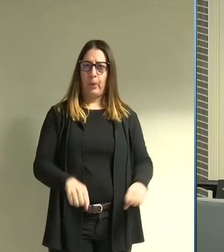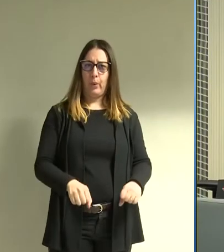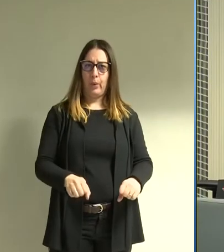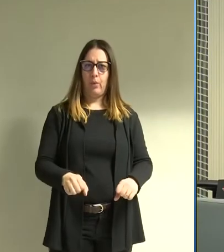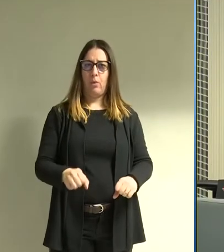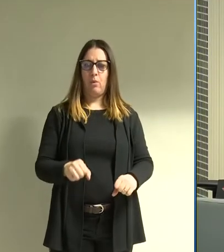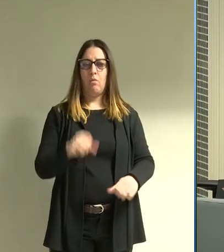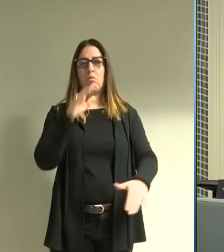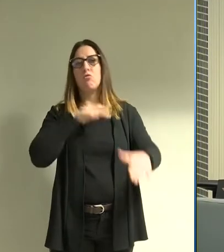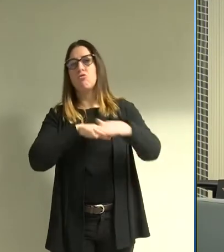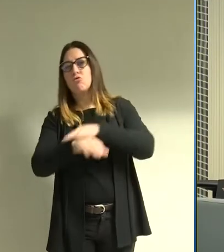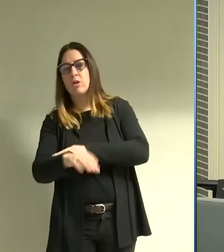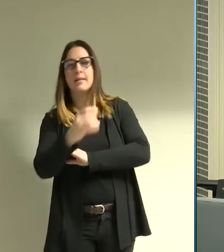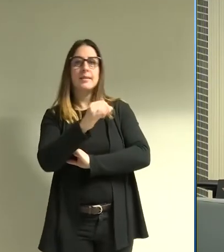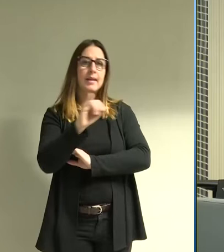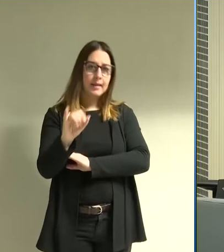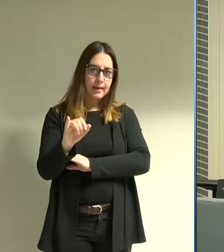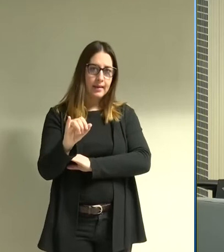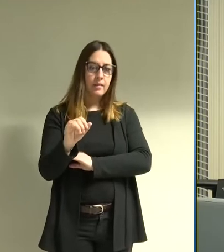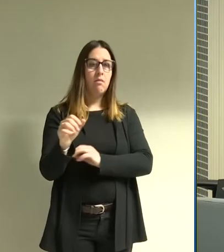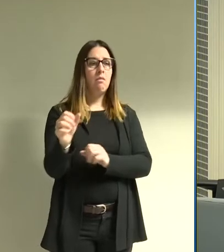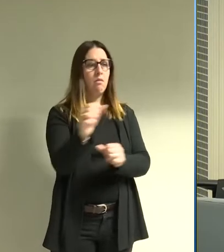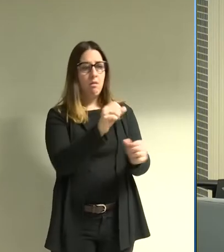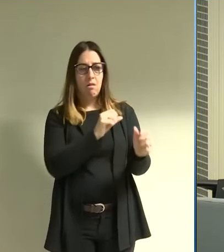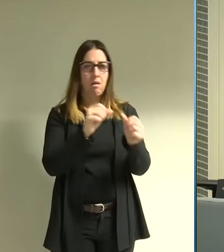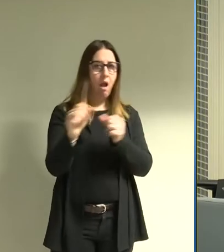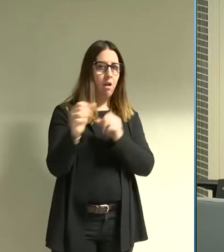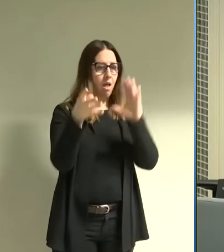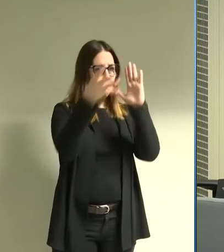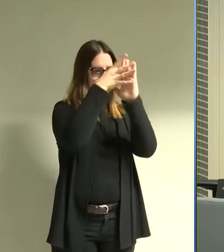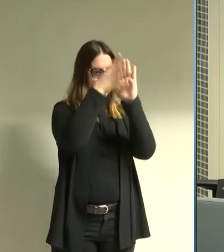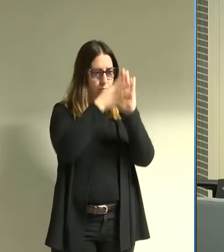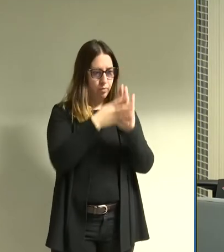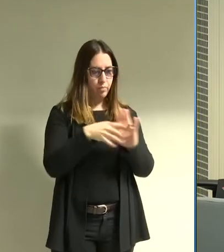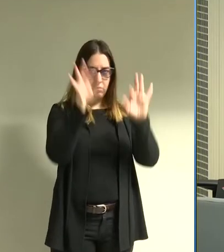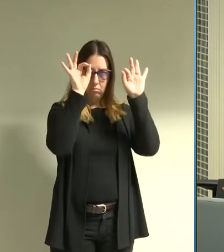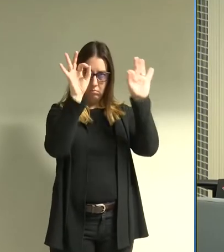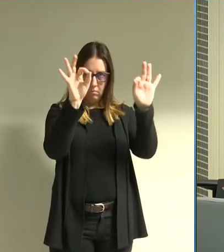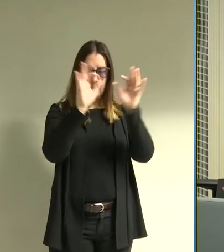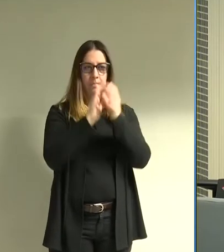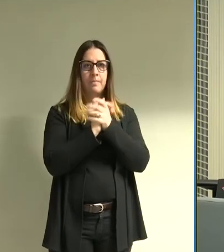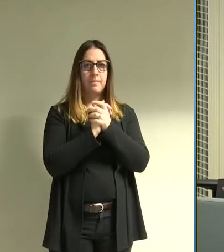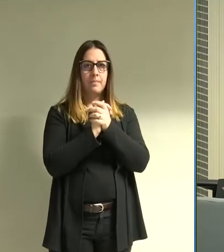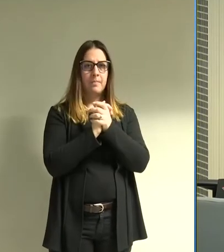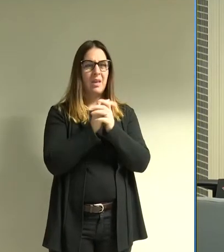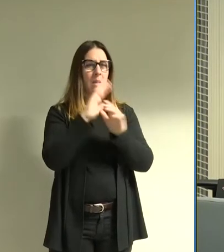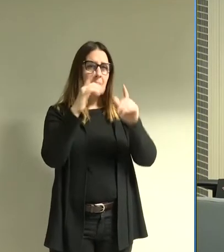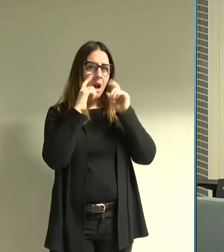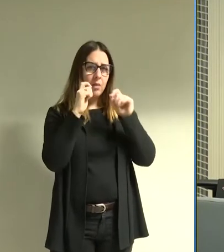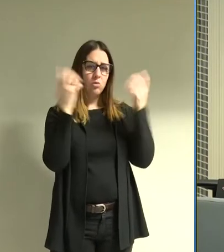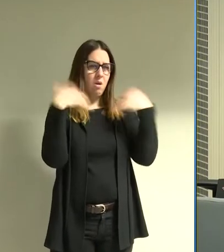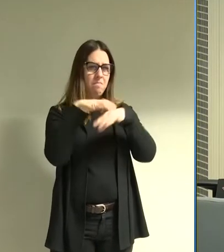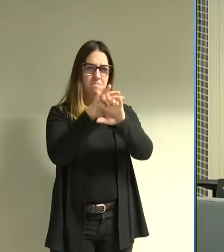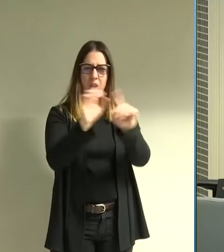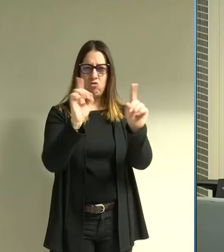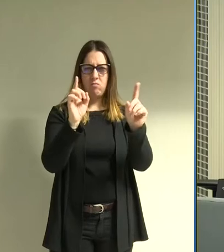intégrés au sein des conseils citoyens doivent relever effectivement des critères précis mais ne mettez pas au même niveau si vous voulez